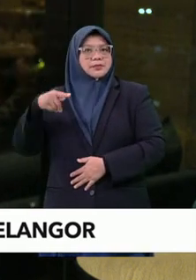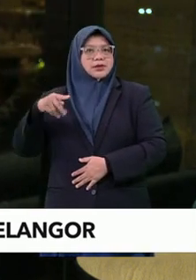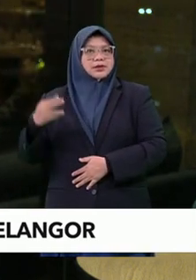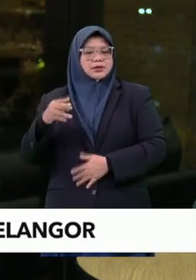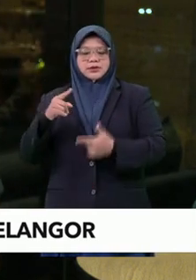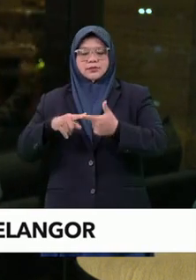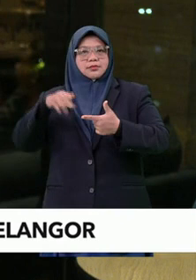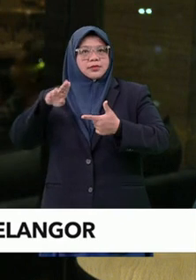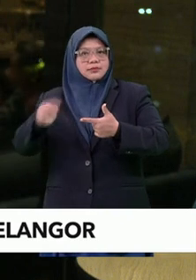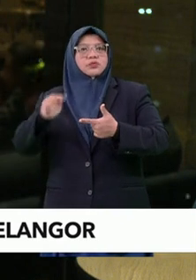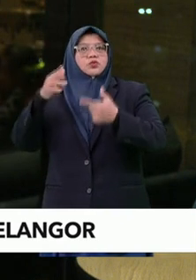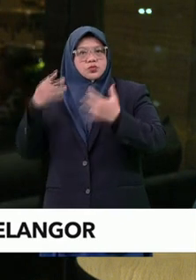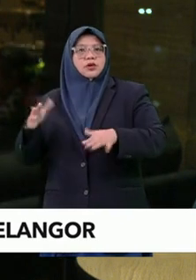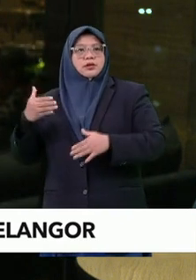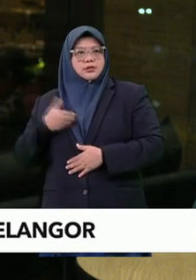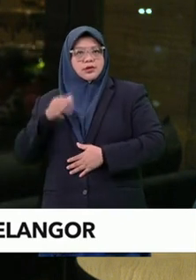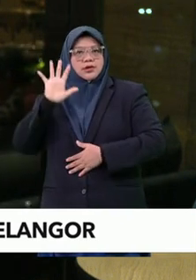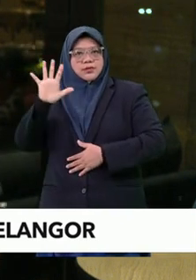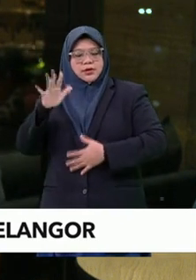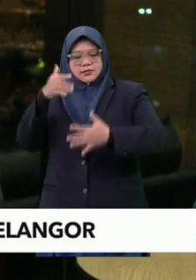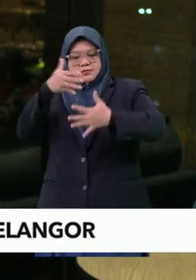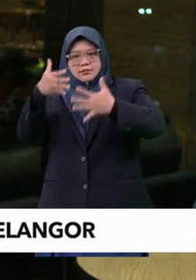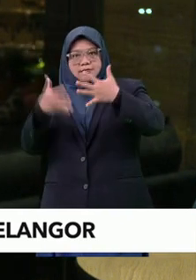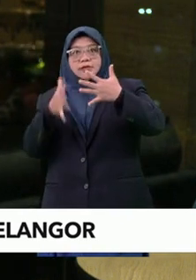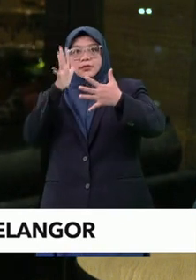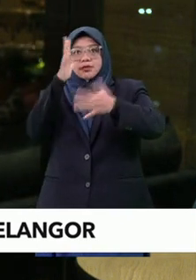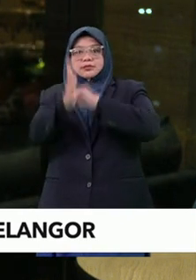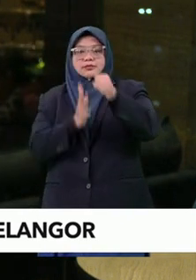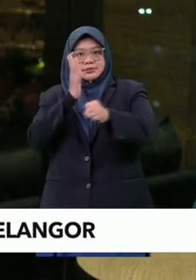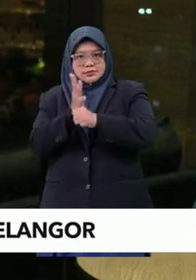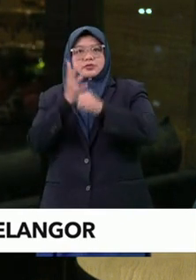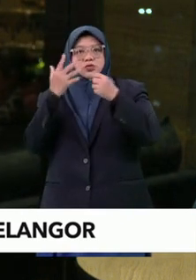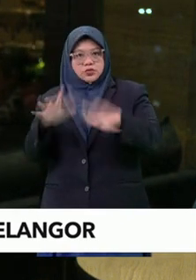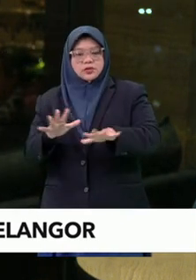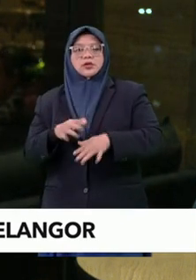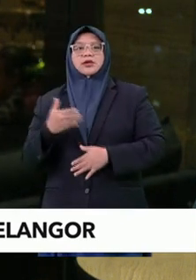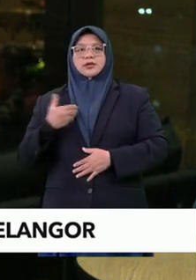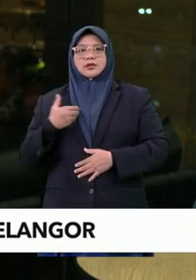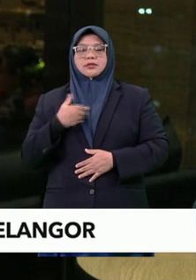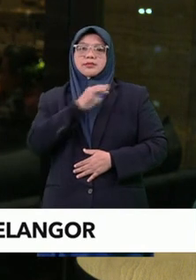Baru ini dengan 5 tekad dan 5 tahun ya telah punah dilancarkan